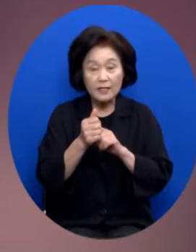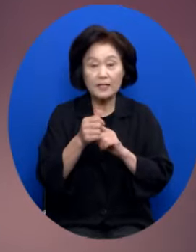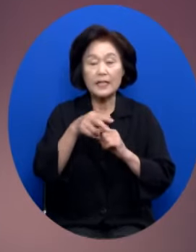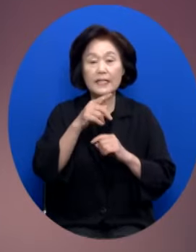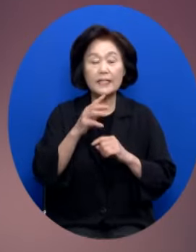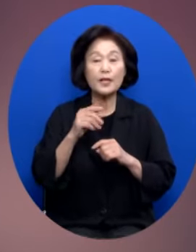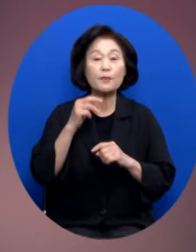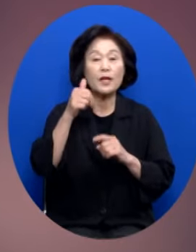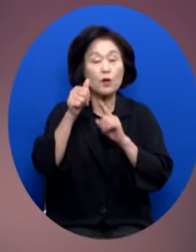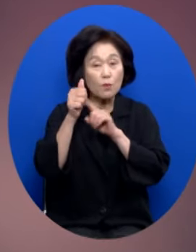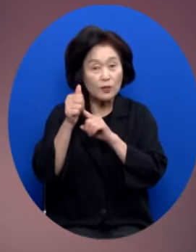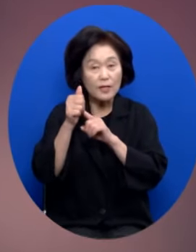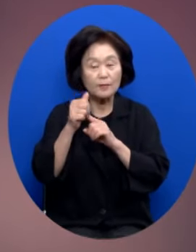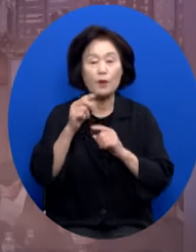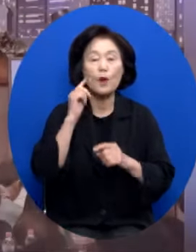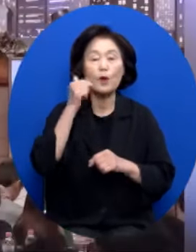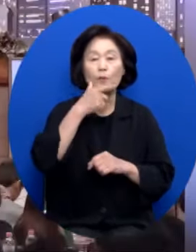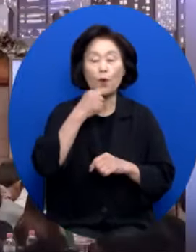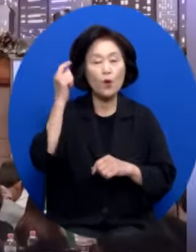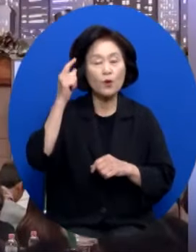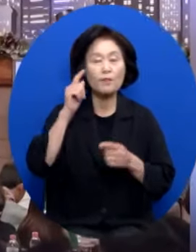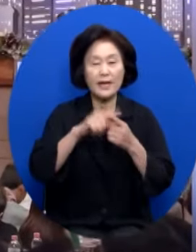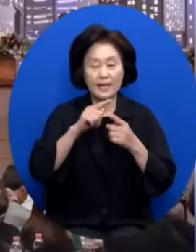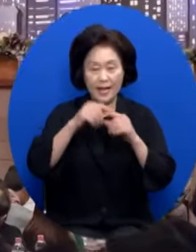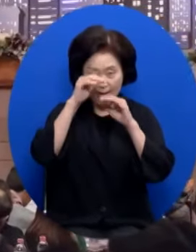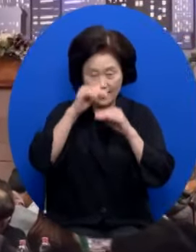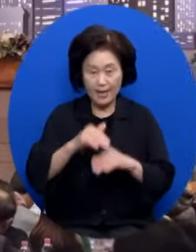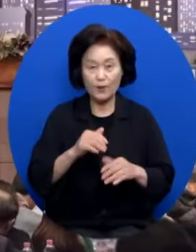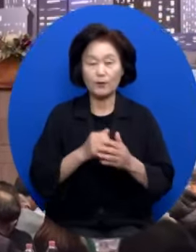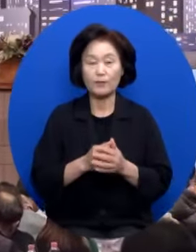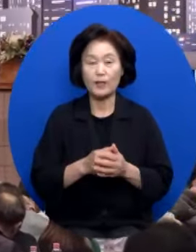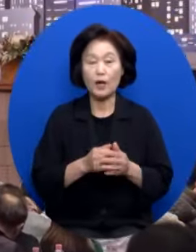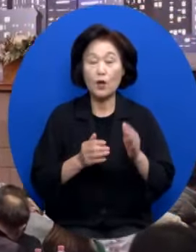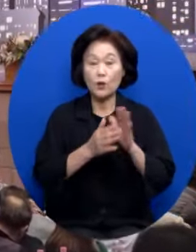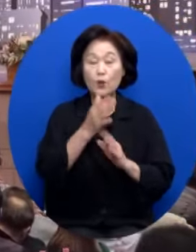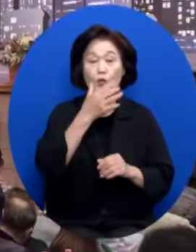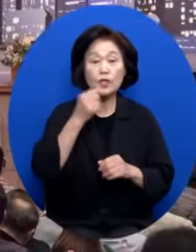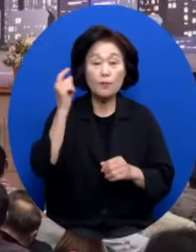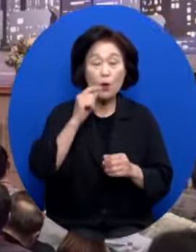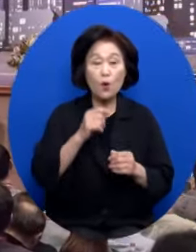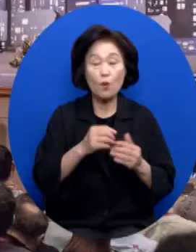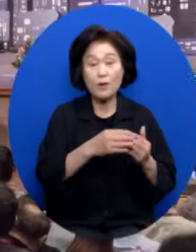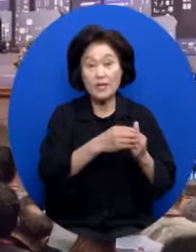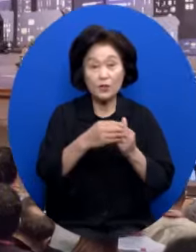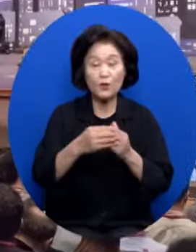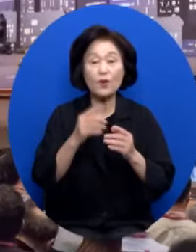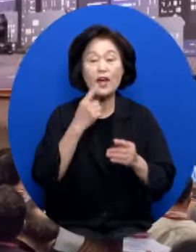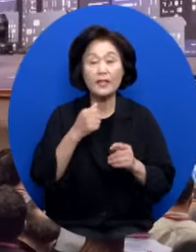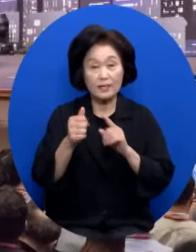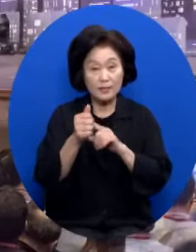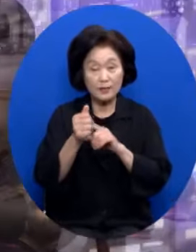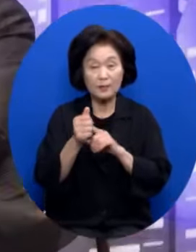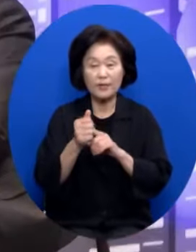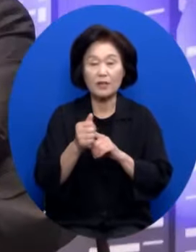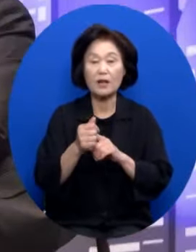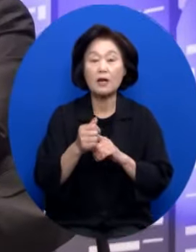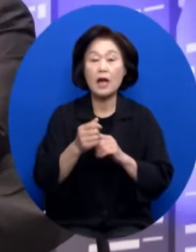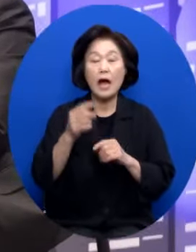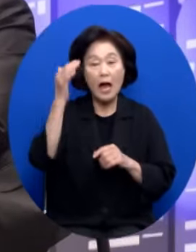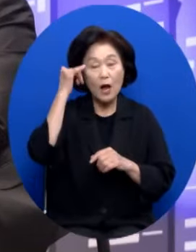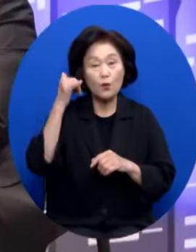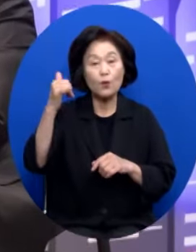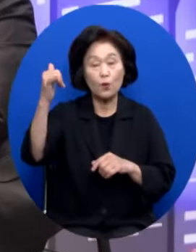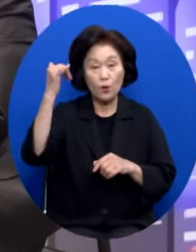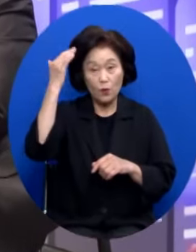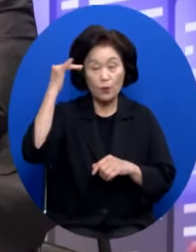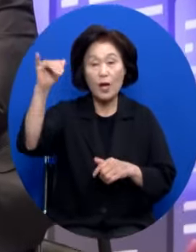복음에 대한 정의입니다. 미국의 도시복음운동을 이끌었던 그는 지난 2018년 내한 당시